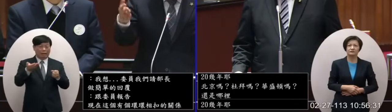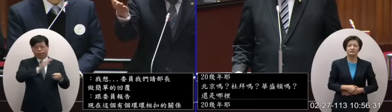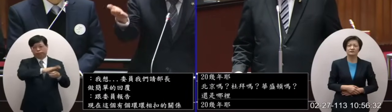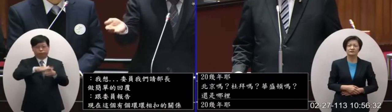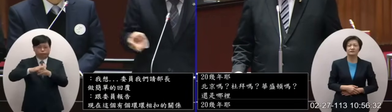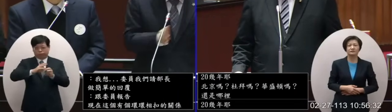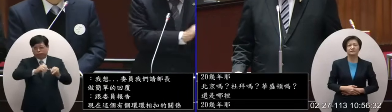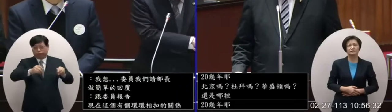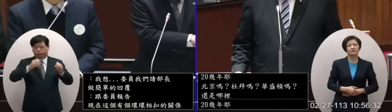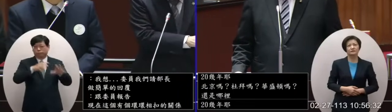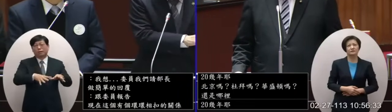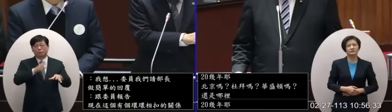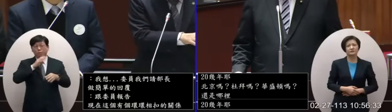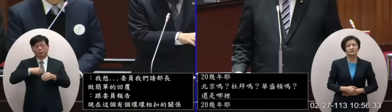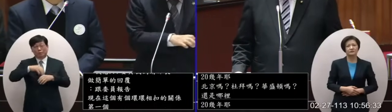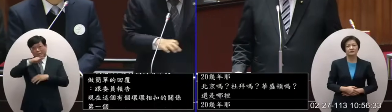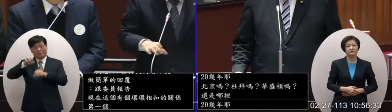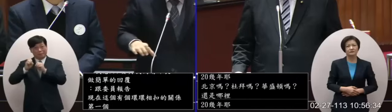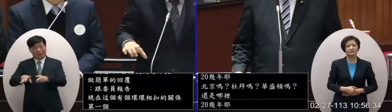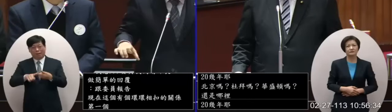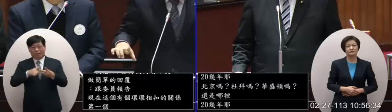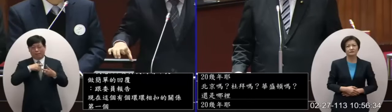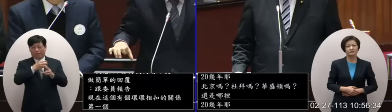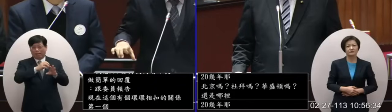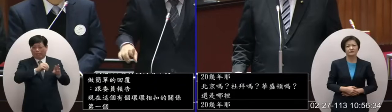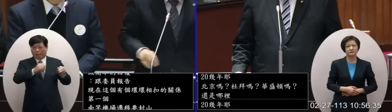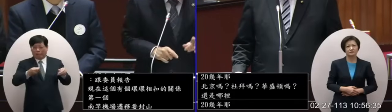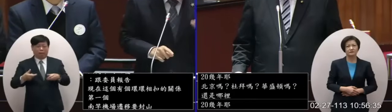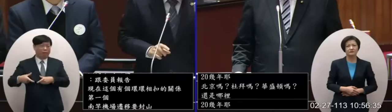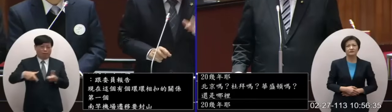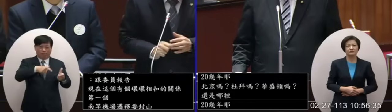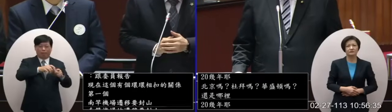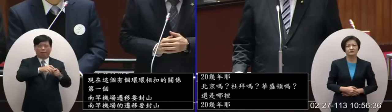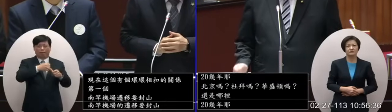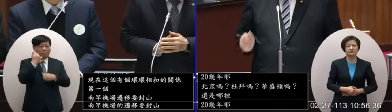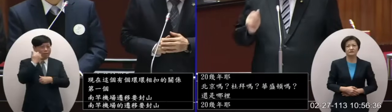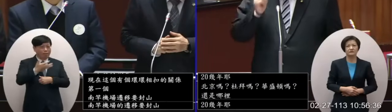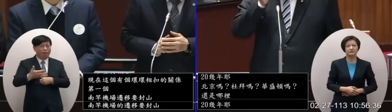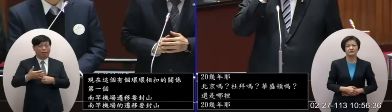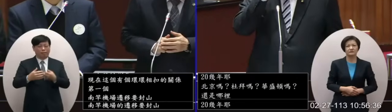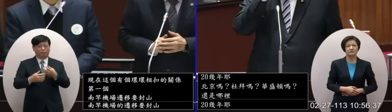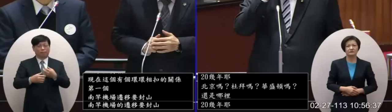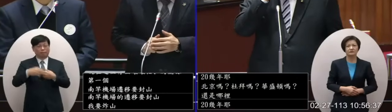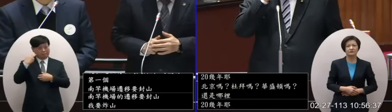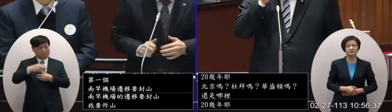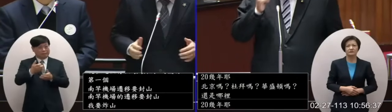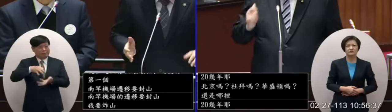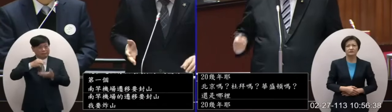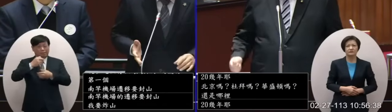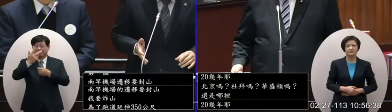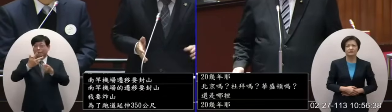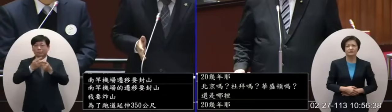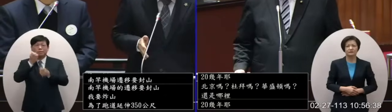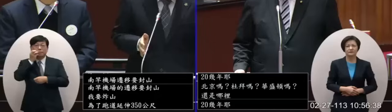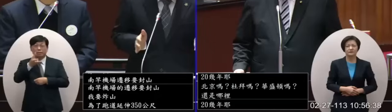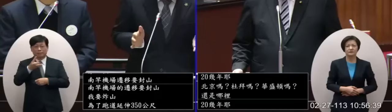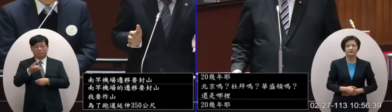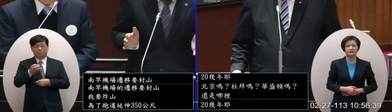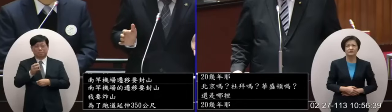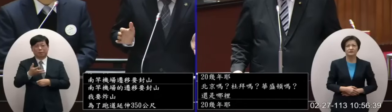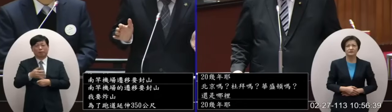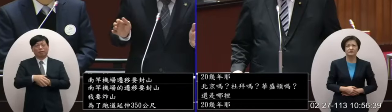现在想法是炸山填海哈，把它做出来哈。那刚才谈到7年3个月，它是因为我